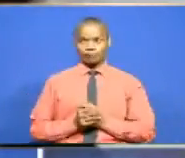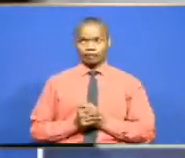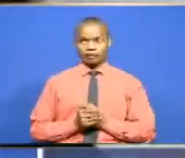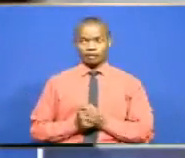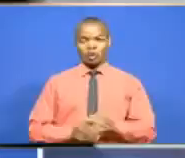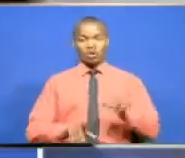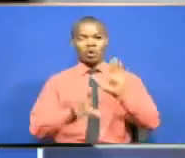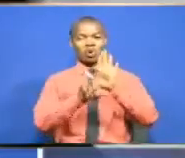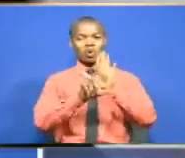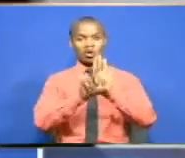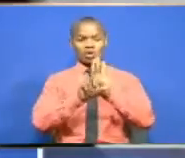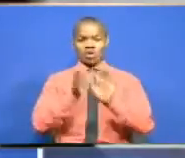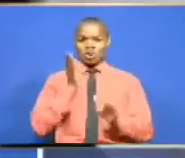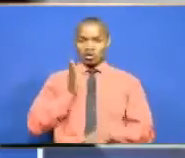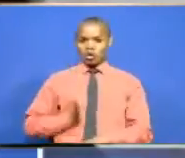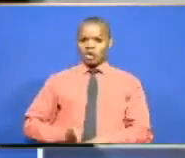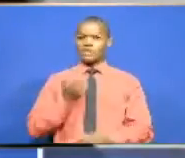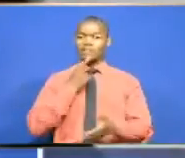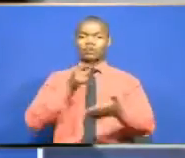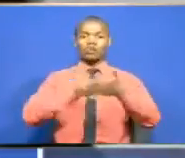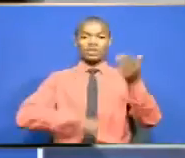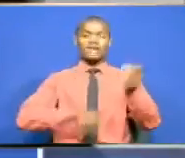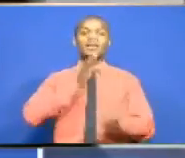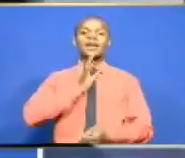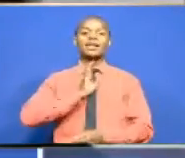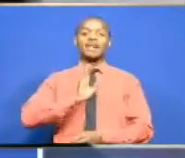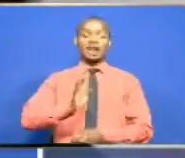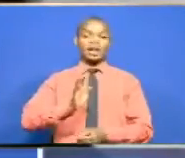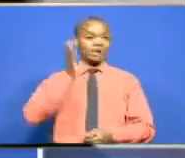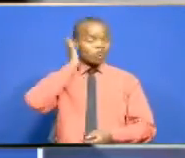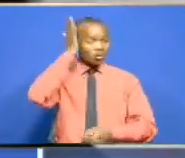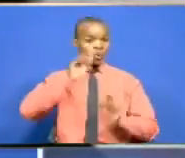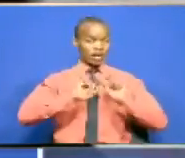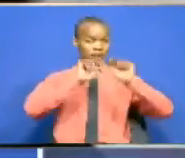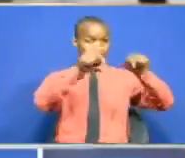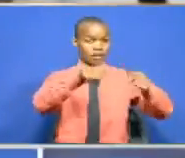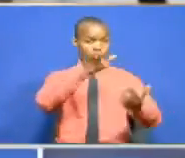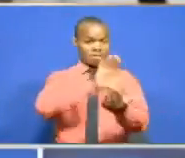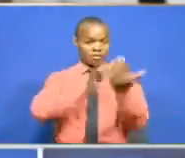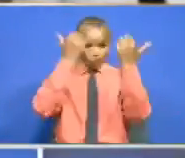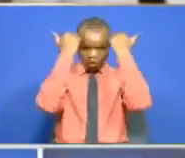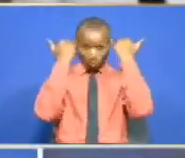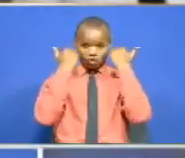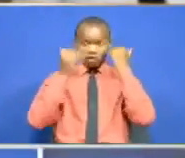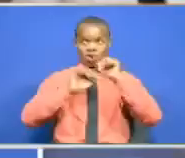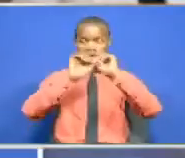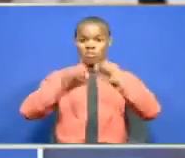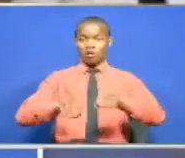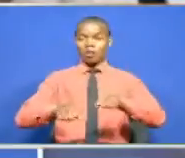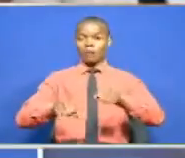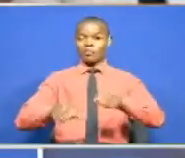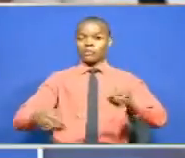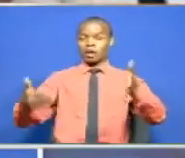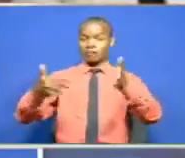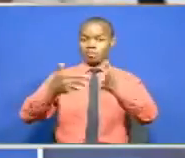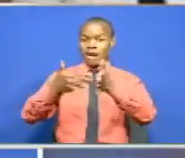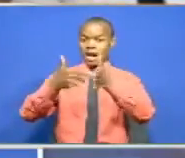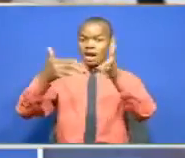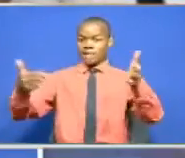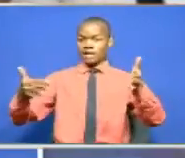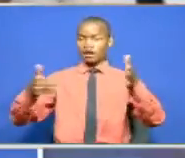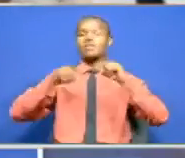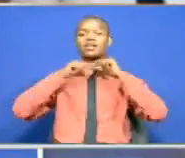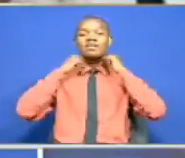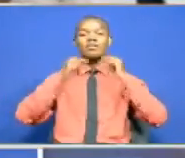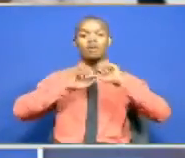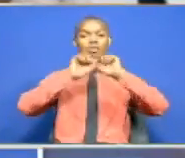wakili Danstan Omari, wazee wamesema watafika mahakamani Jumanne kupinga uamuzi wa kanisa hilo wa kutaka kumchukulia hatua